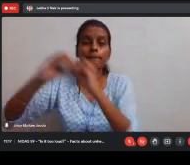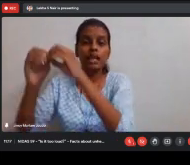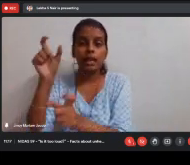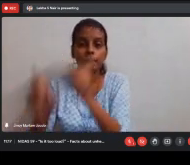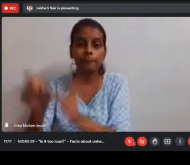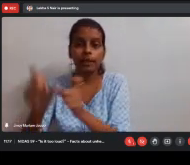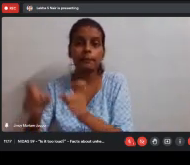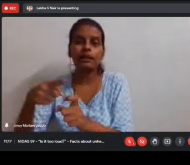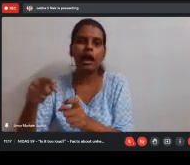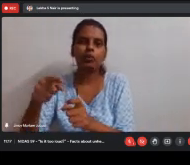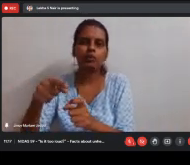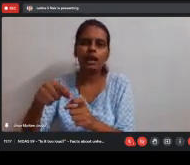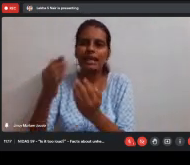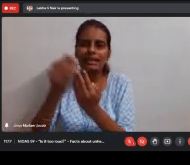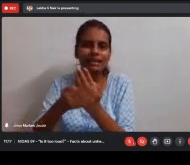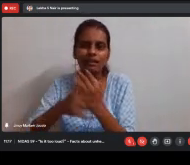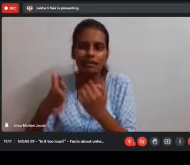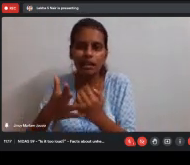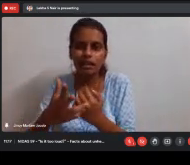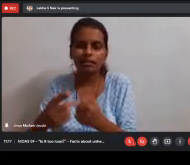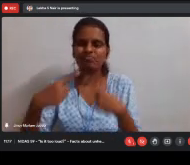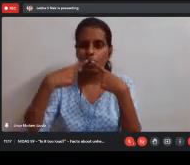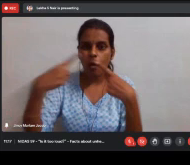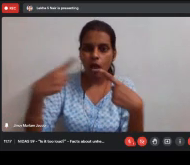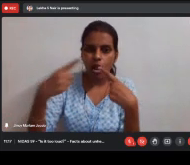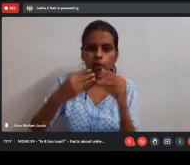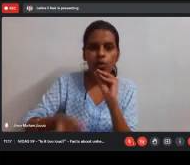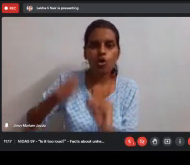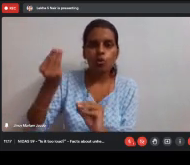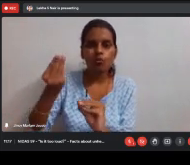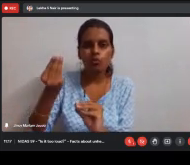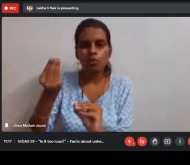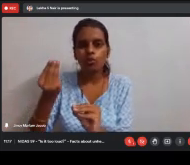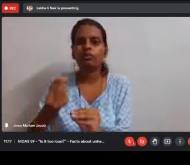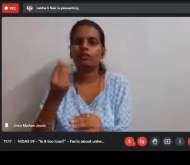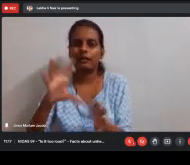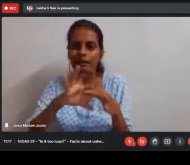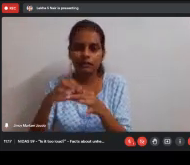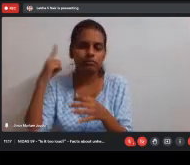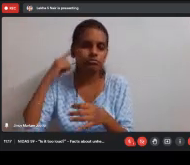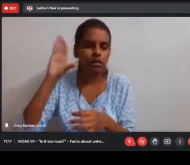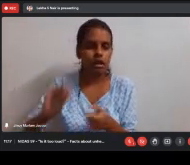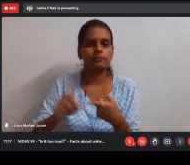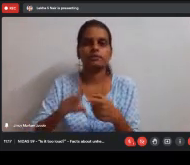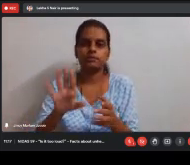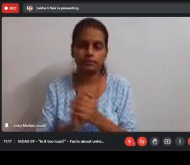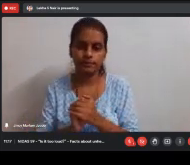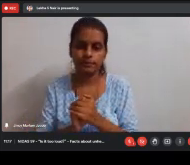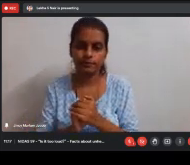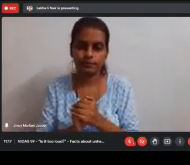പരിമിതിയുള്ള 80% ആളുകളും വികസ്വര അവികസിത രാജ്യങ്ങൾ അല്ലെങ്കിൽ ലോ ആൻഡ് മിഡിൽ ഇൻകം കൺട്രീസിൽ നിന്നുള്ളവരാണ്.